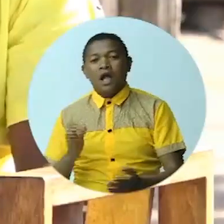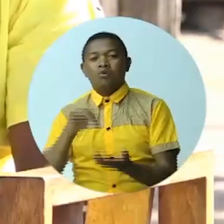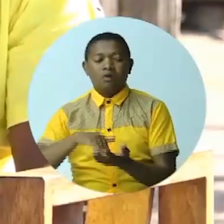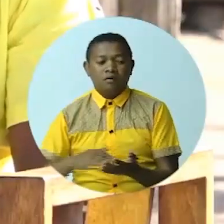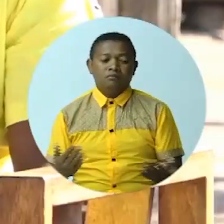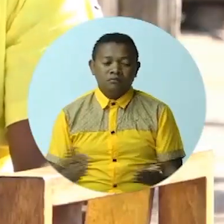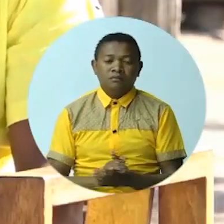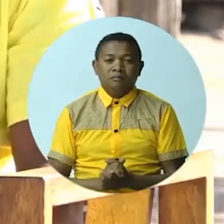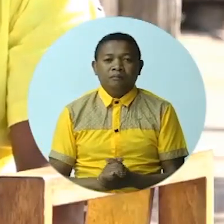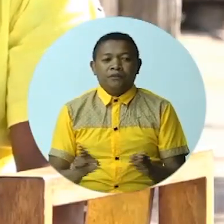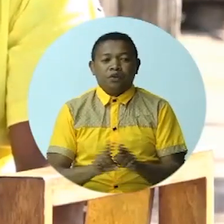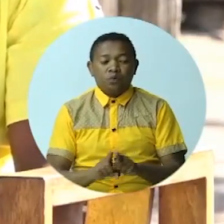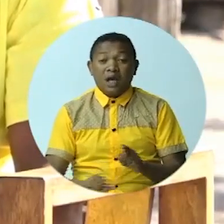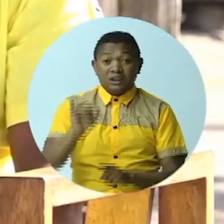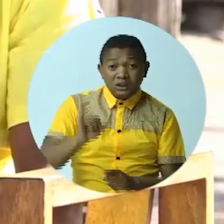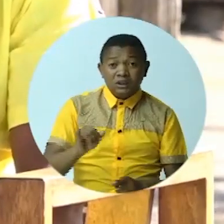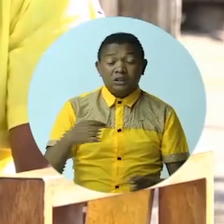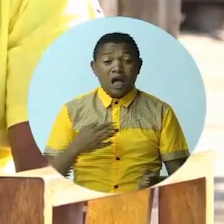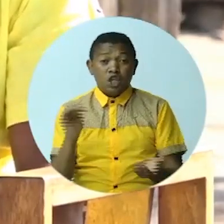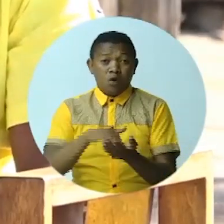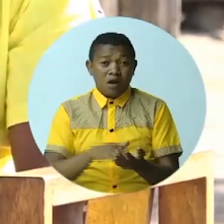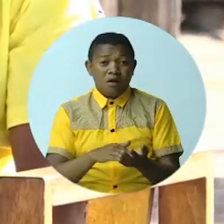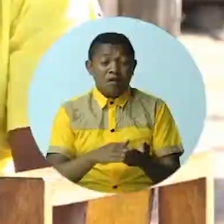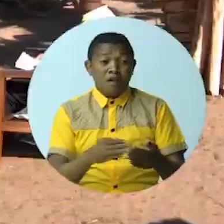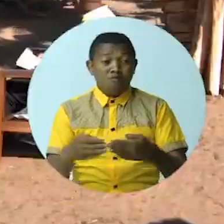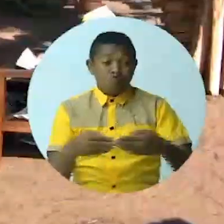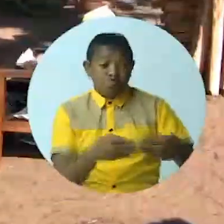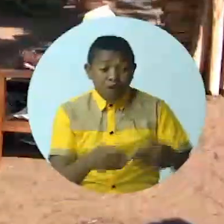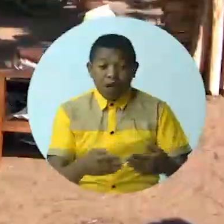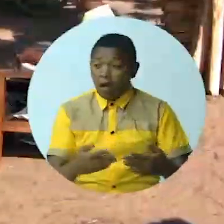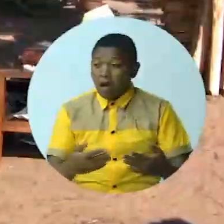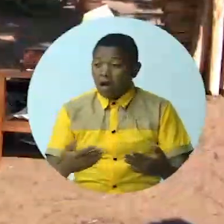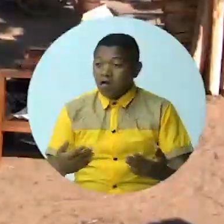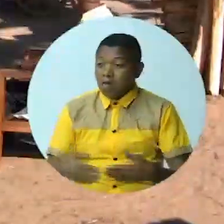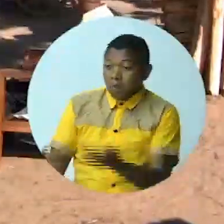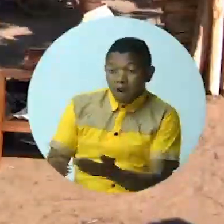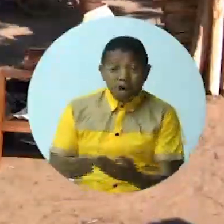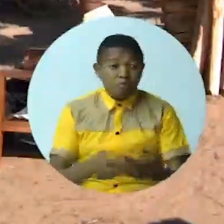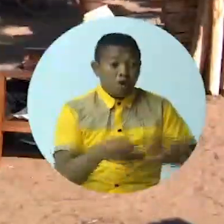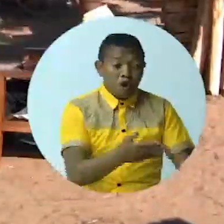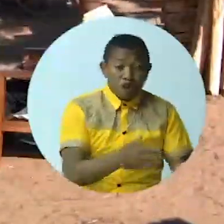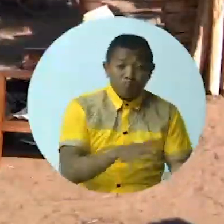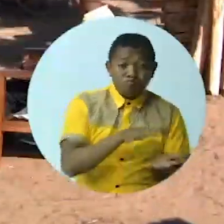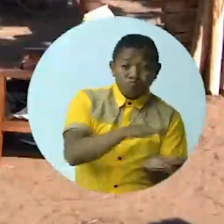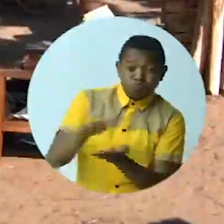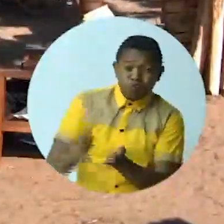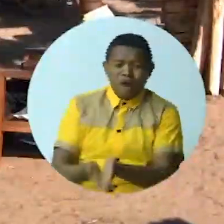mieno, tonga indrindrindrindra, mitondra fanampinana ireo olona rehetrarehetra raha mandrenitsakitsitra hatran'izay